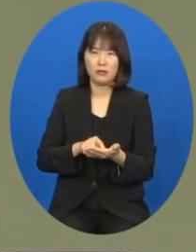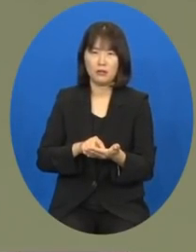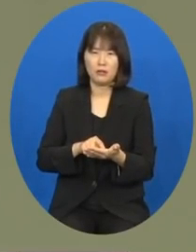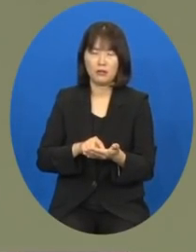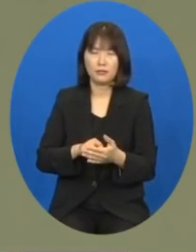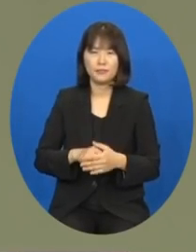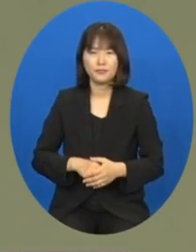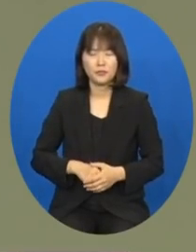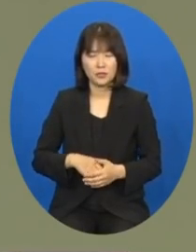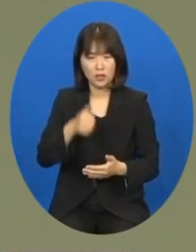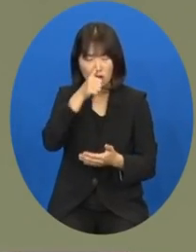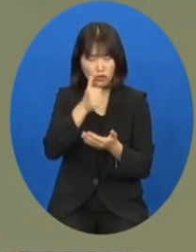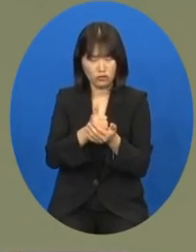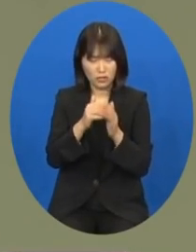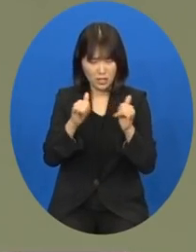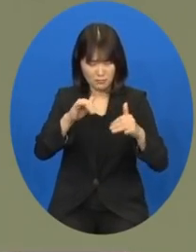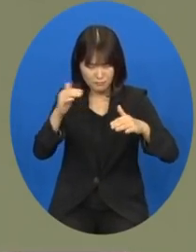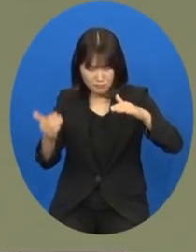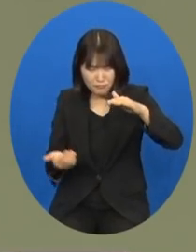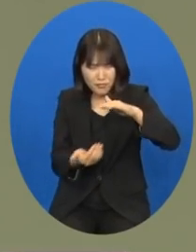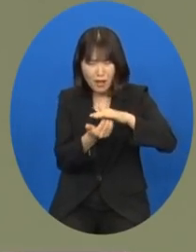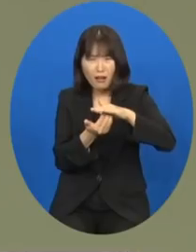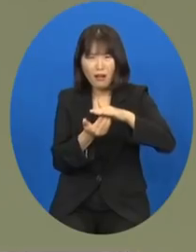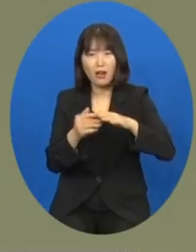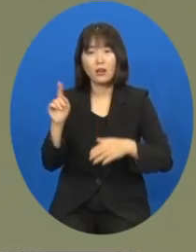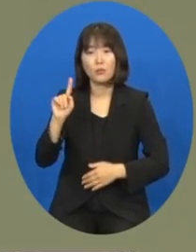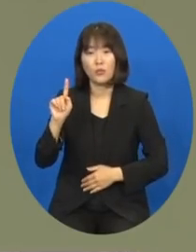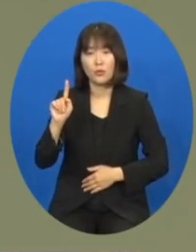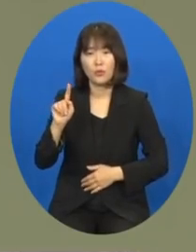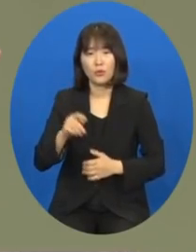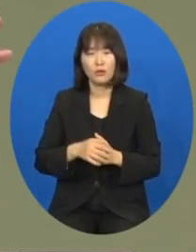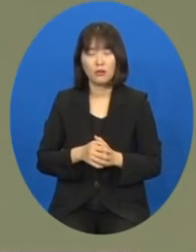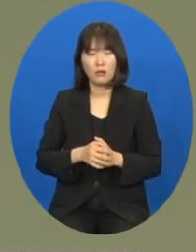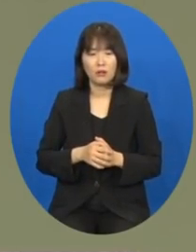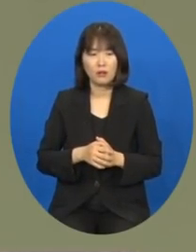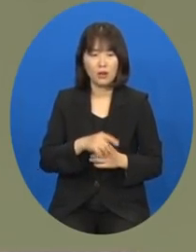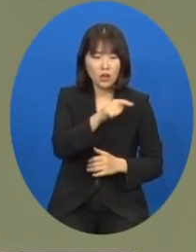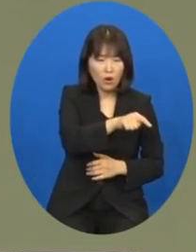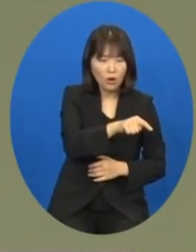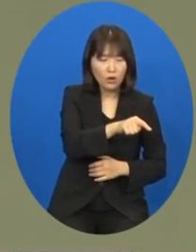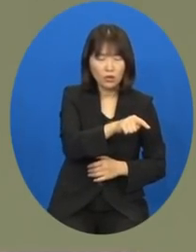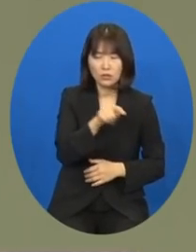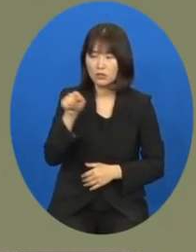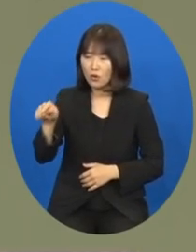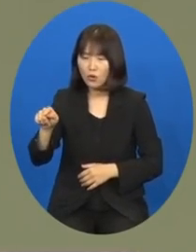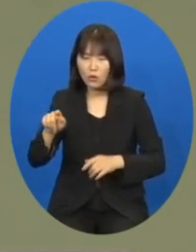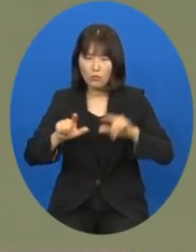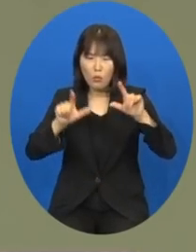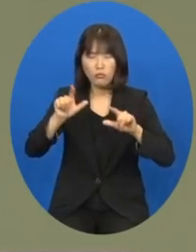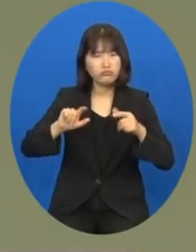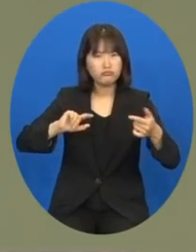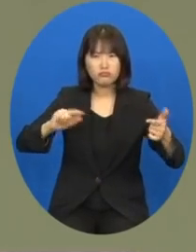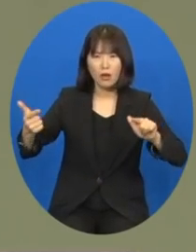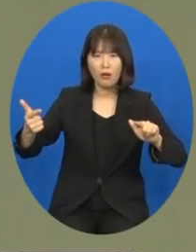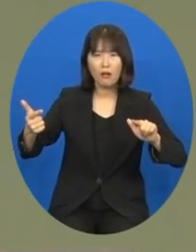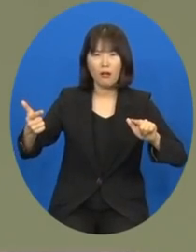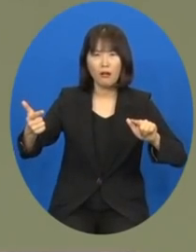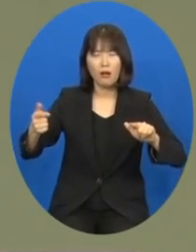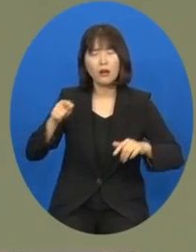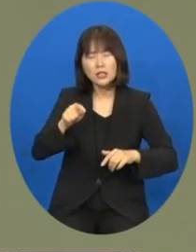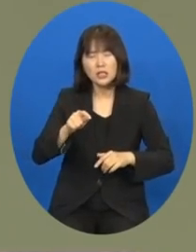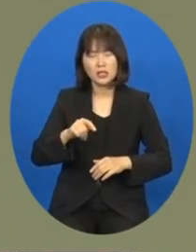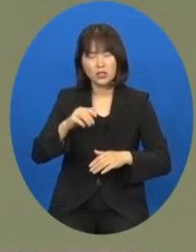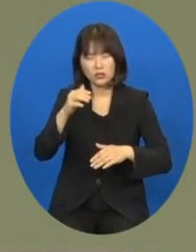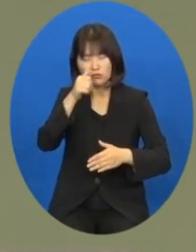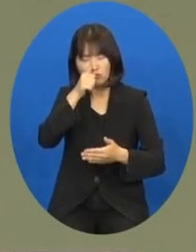그럼 괴물이 다른게 아닙니다 여기서의 모습과 저기서 의 모습이 다른 크게 괴물이 에요 치키 박사의